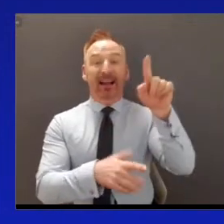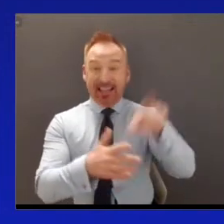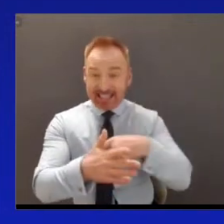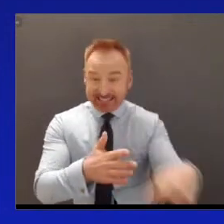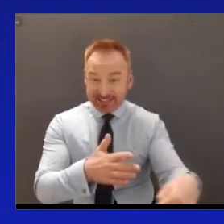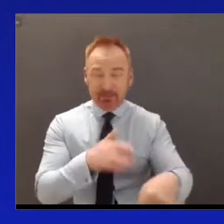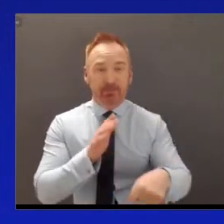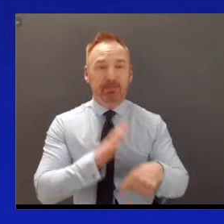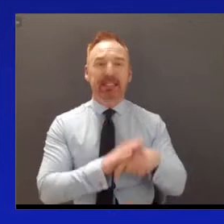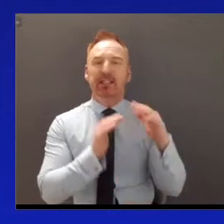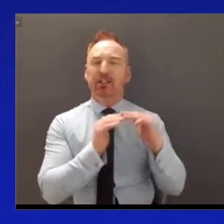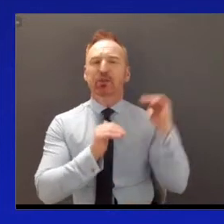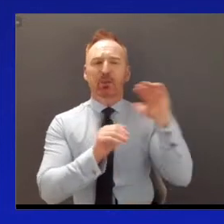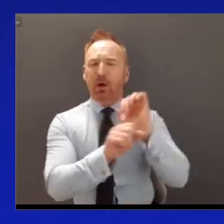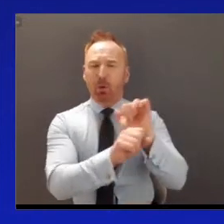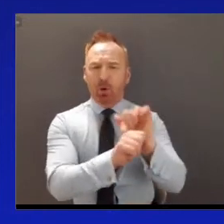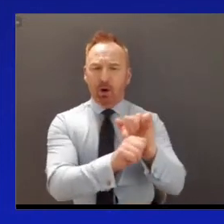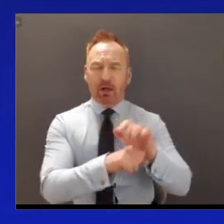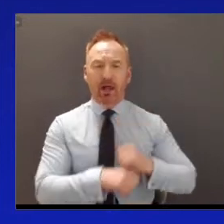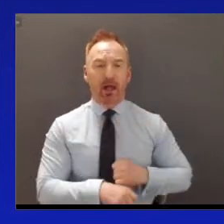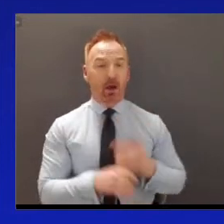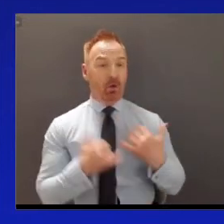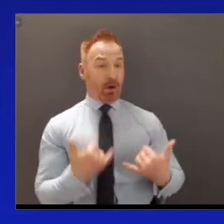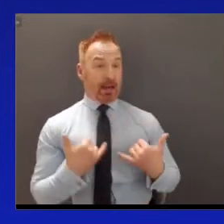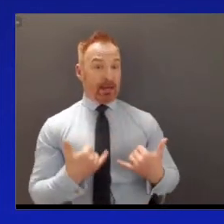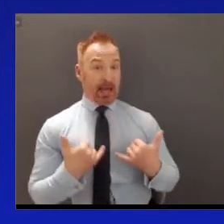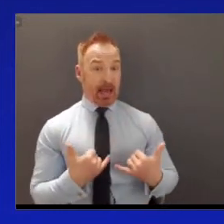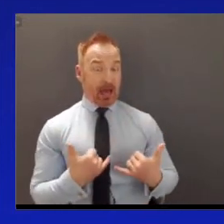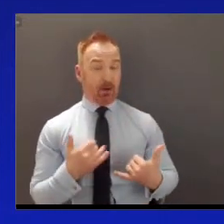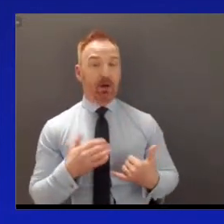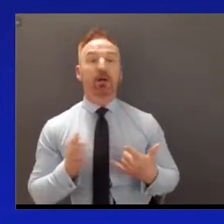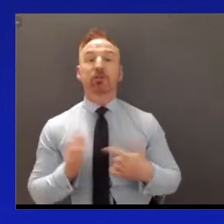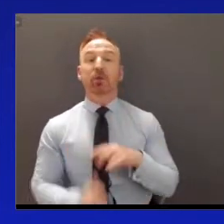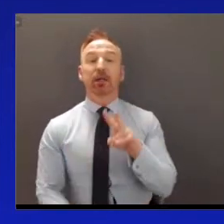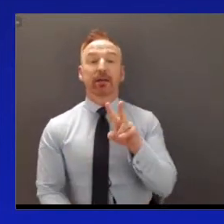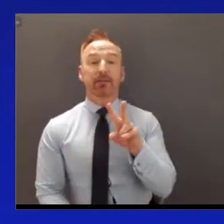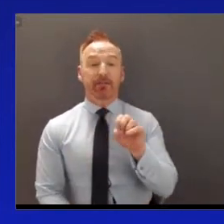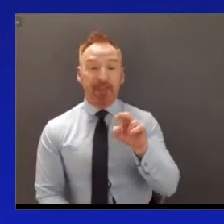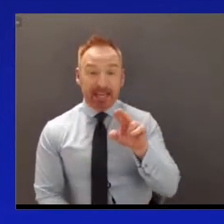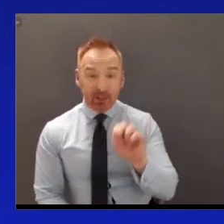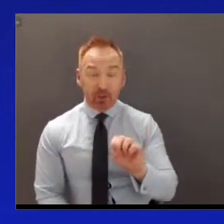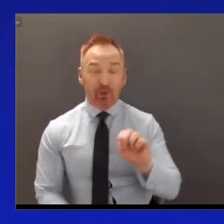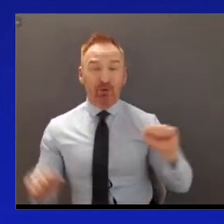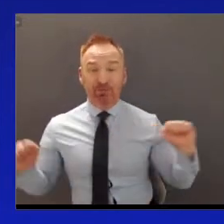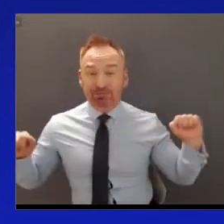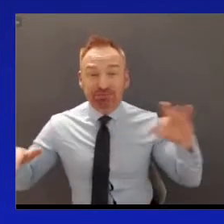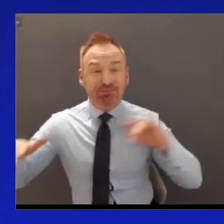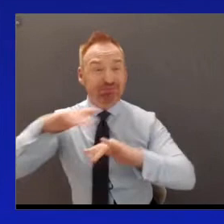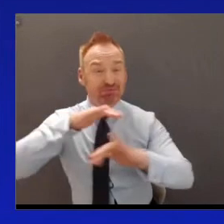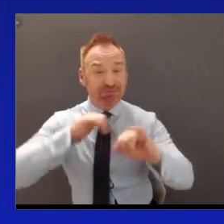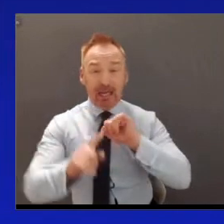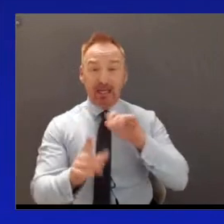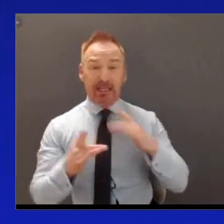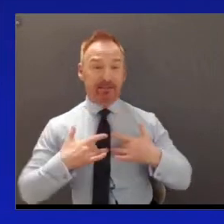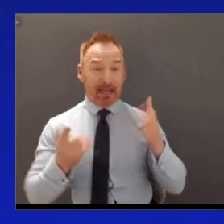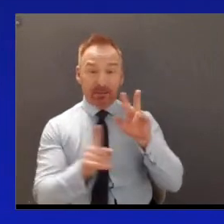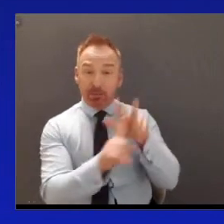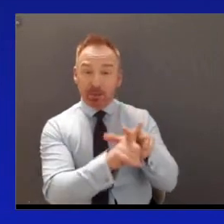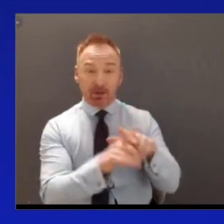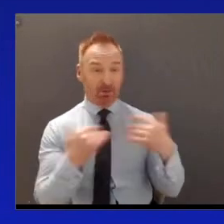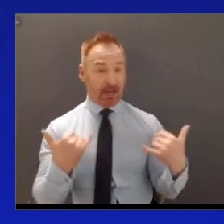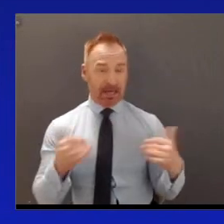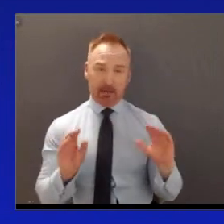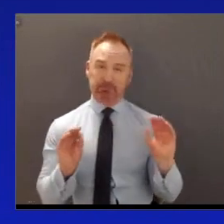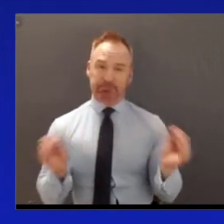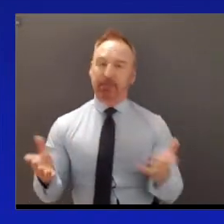I can tell you we're not booking events in city venues until we get closer. That Dan and his team are not doing that. Wonderful. Thank you so much. Great work,